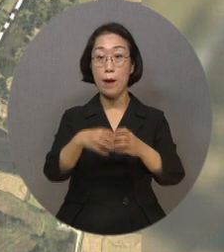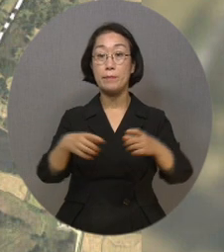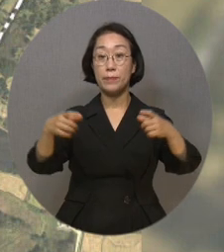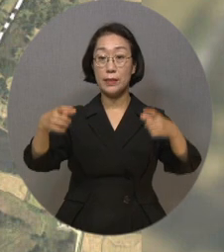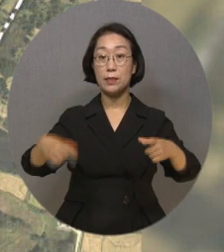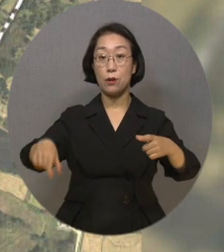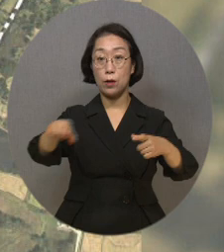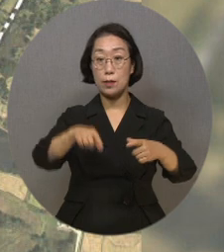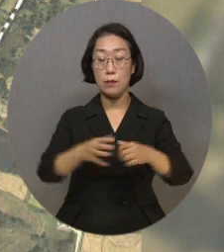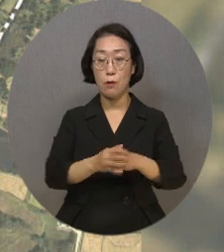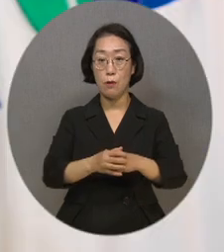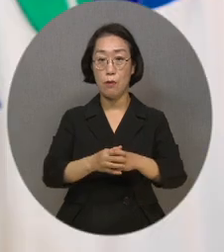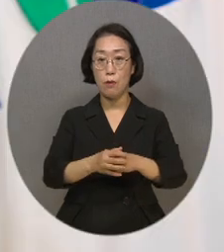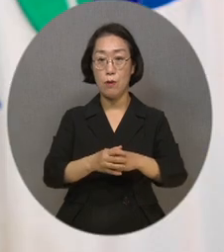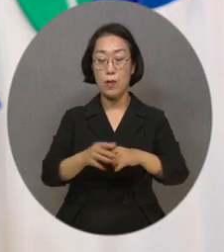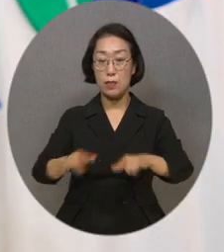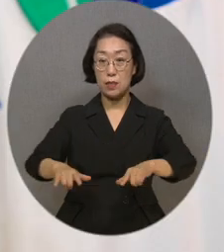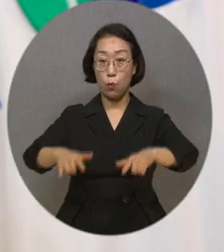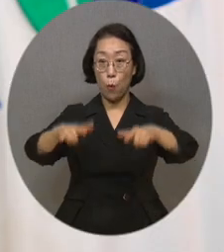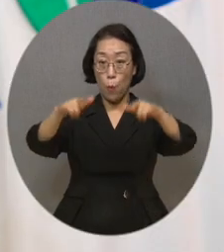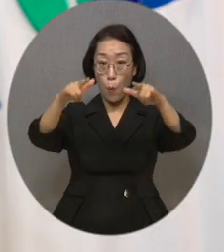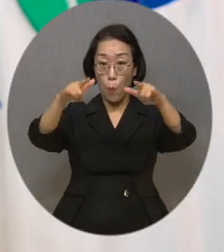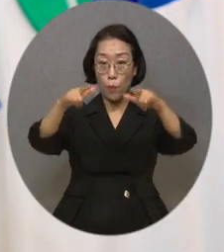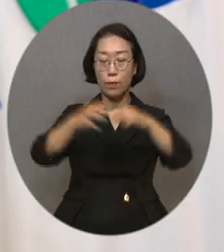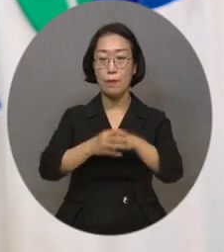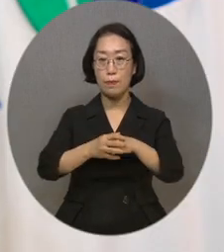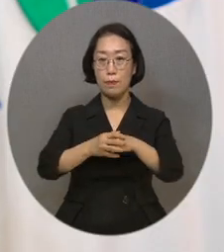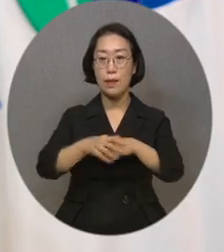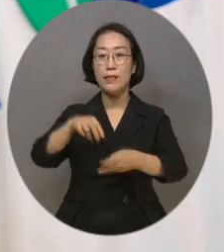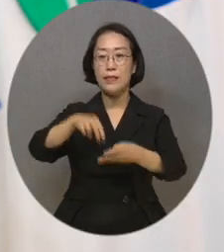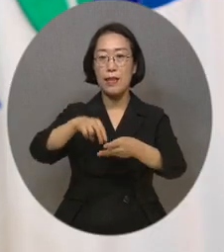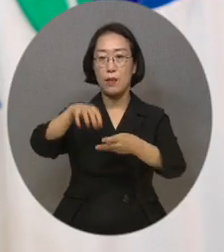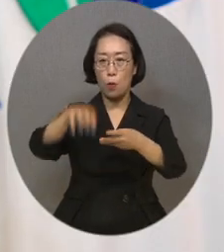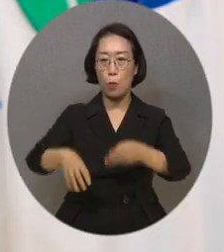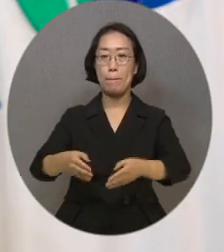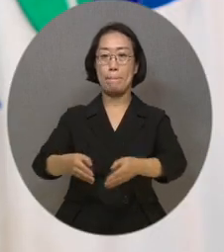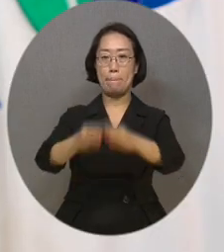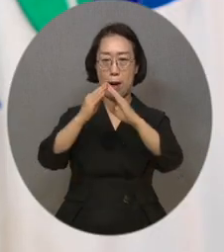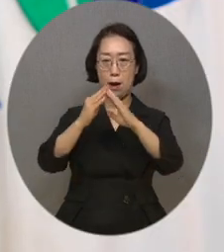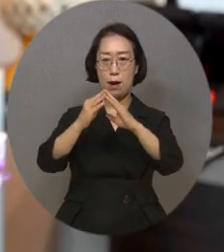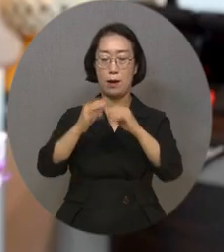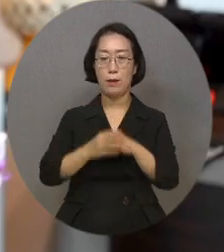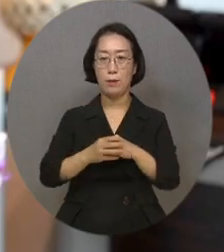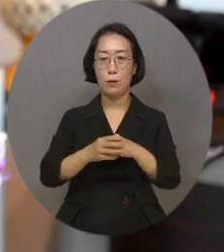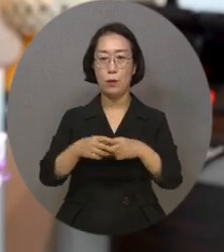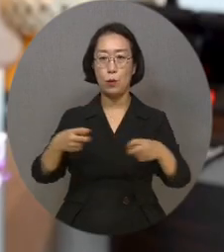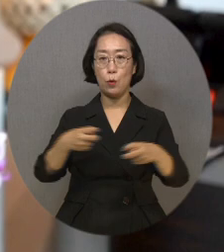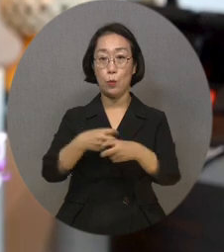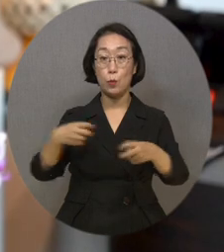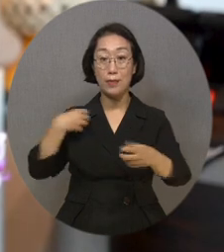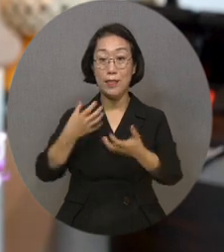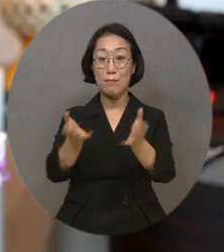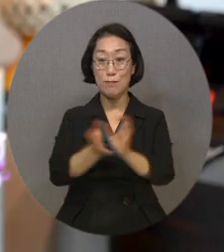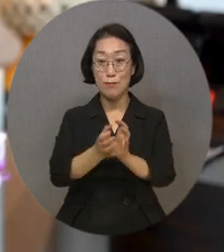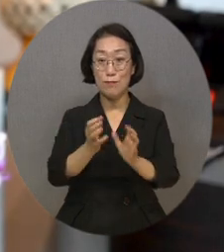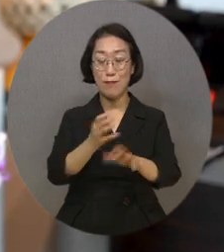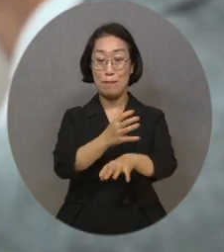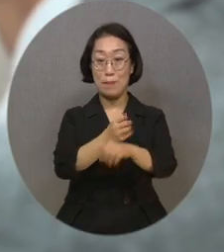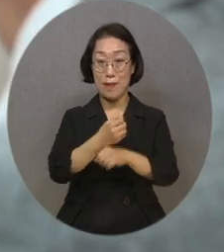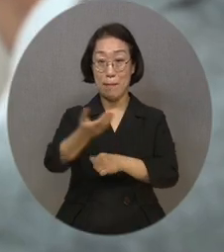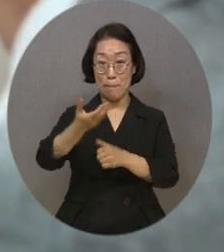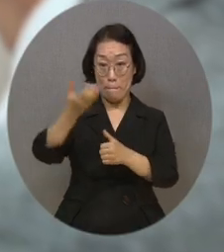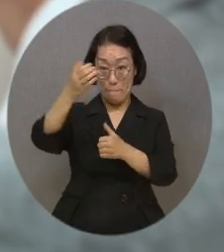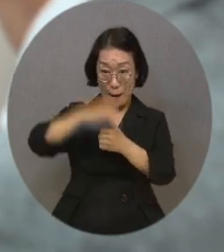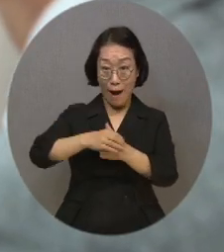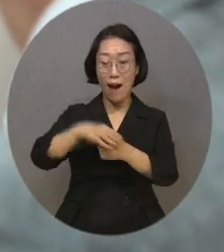호남권 드론 지원 센터를 우리 고창에 세우기로 국토부에서 이제 저희가 좀 유치를 했고요. 그래서 이를 통해서 우리